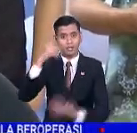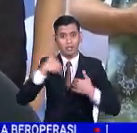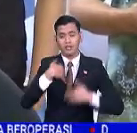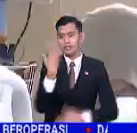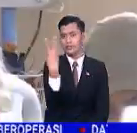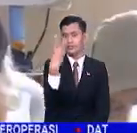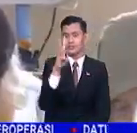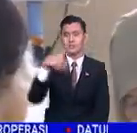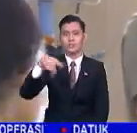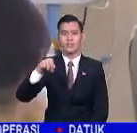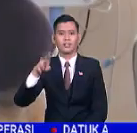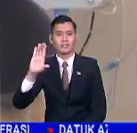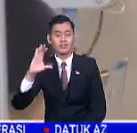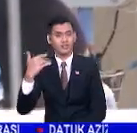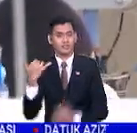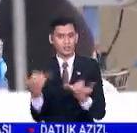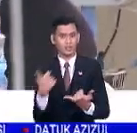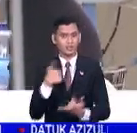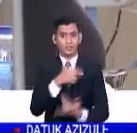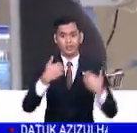buah PKRC.